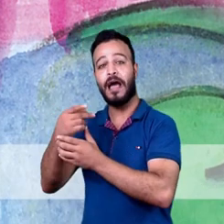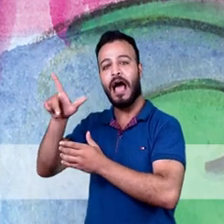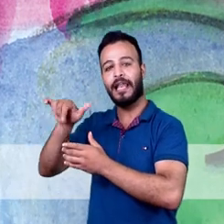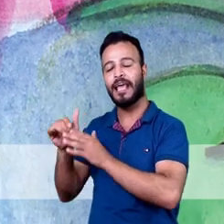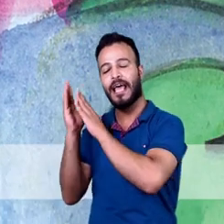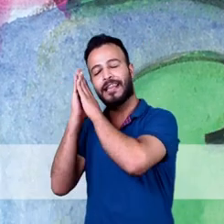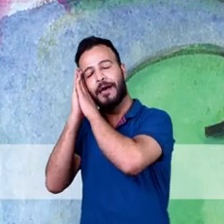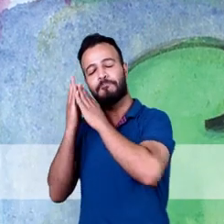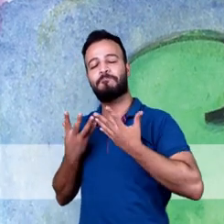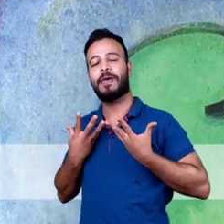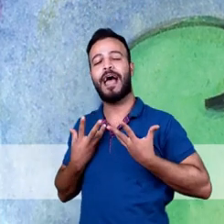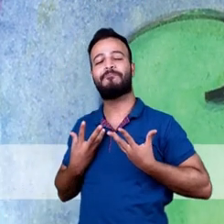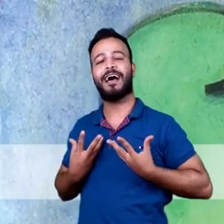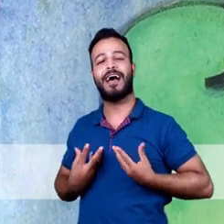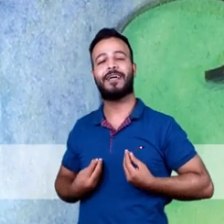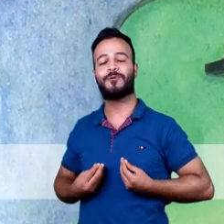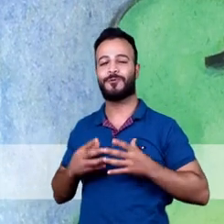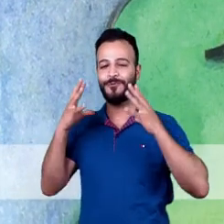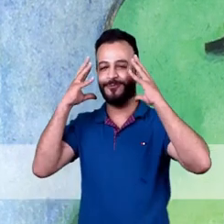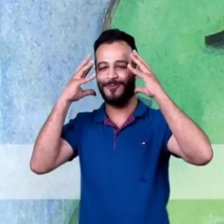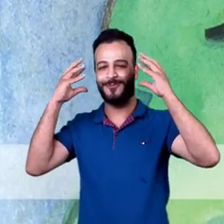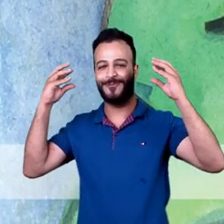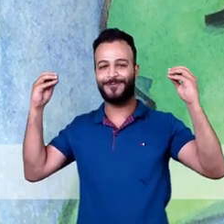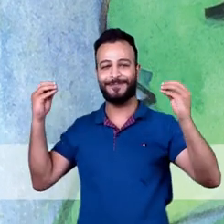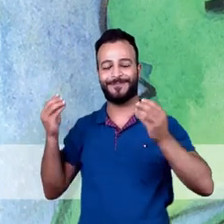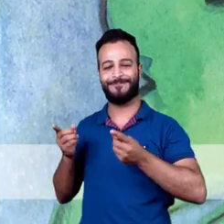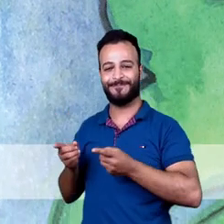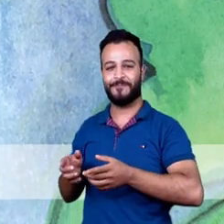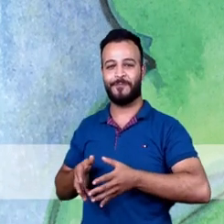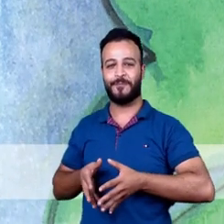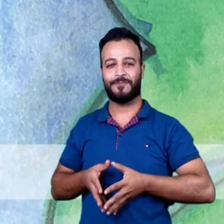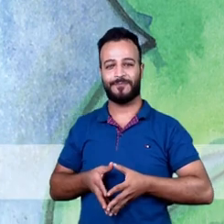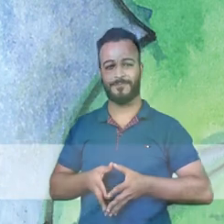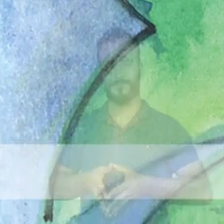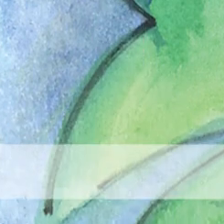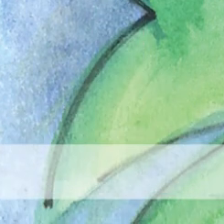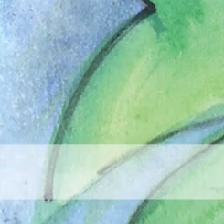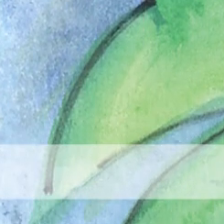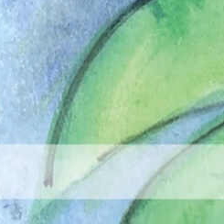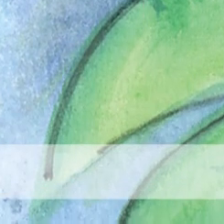لينام بأمان وهدوء واطمئنان.